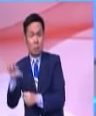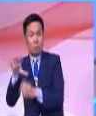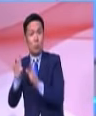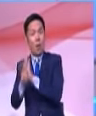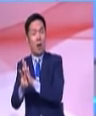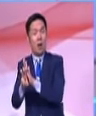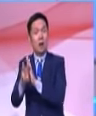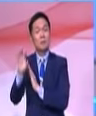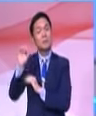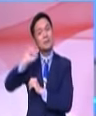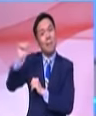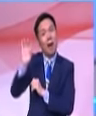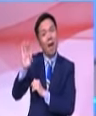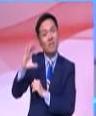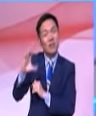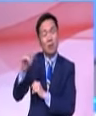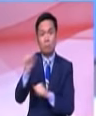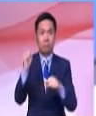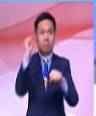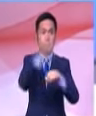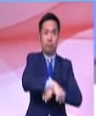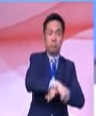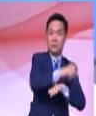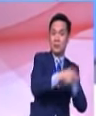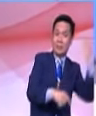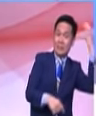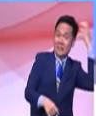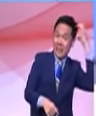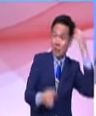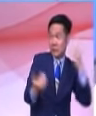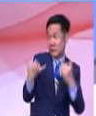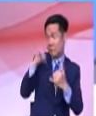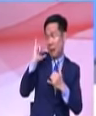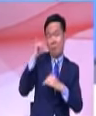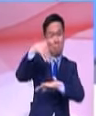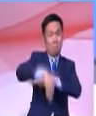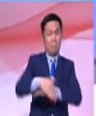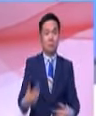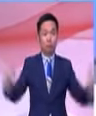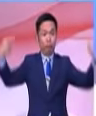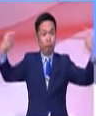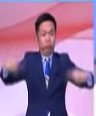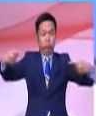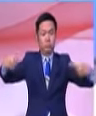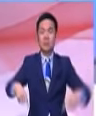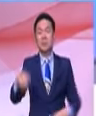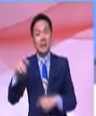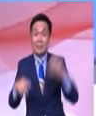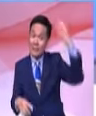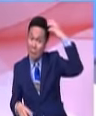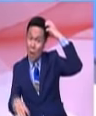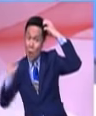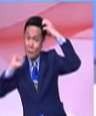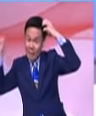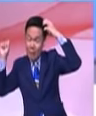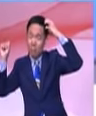mendapatkan jaringan awal menentang Selangor FC dalam aksi Liga Super malam tadi. Dalam perlawanan tersebut, Selangor dan Sabah